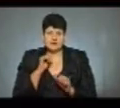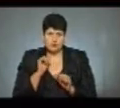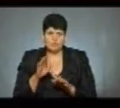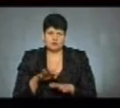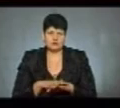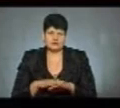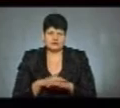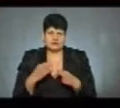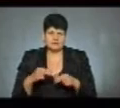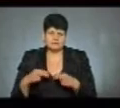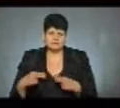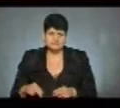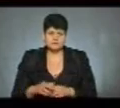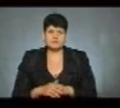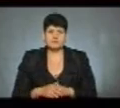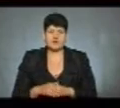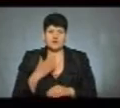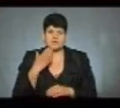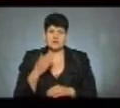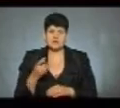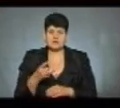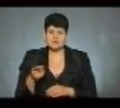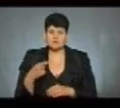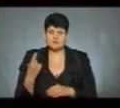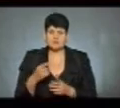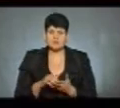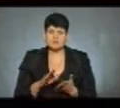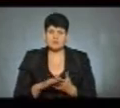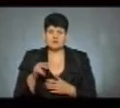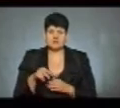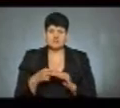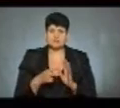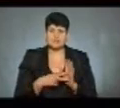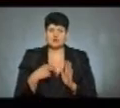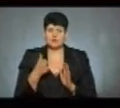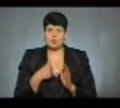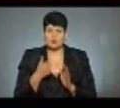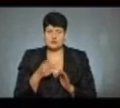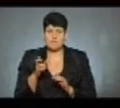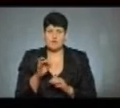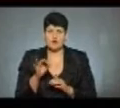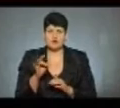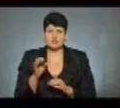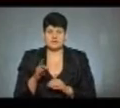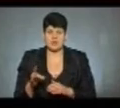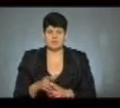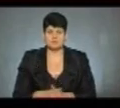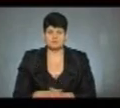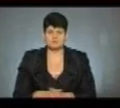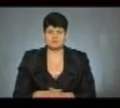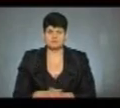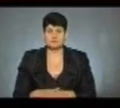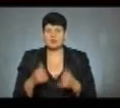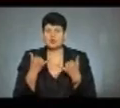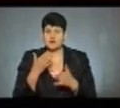ринках. Востаннє пташиний грип на Тернопільщині реєстрували у 2017 році в Борщівському районі.